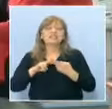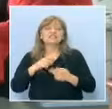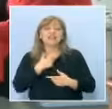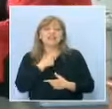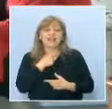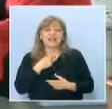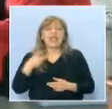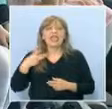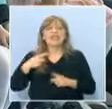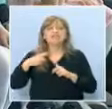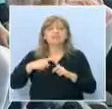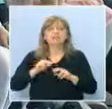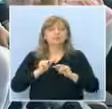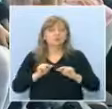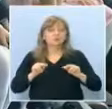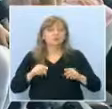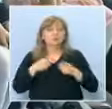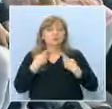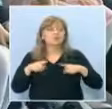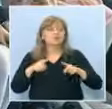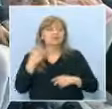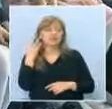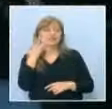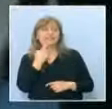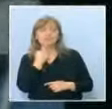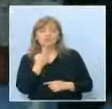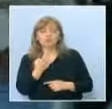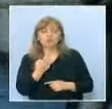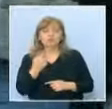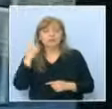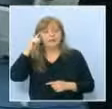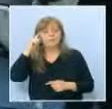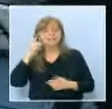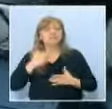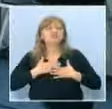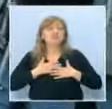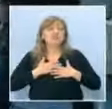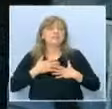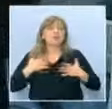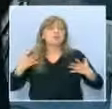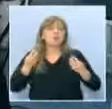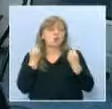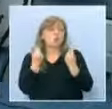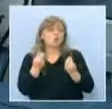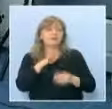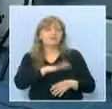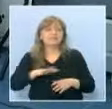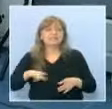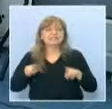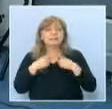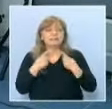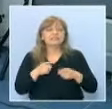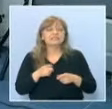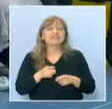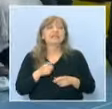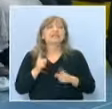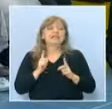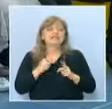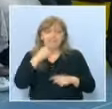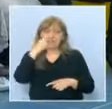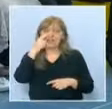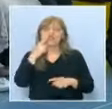Елица Тодорова преподава музика от 4 години. Смята, че имаме много хубави детски песни, но някой трябва да срещне децата с тях. И затова е